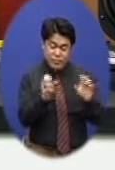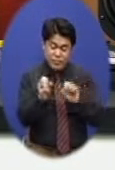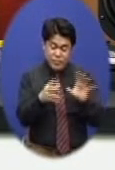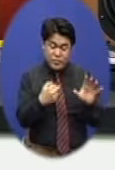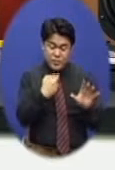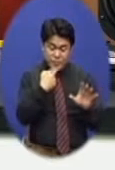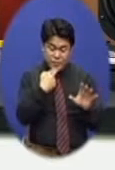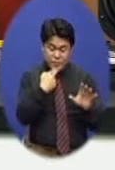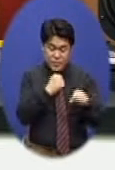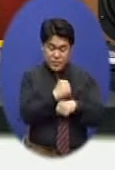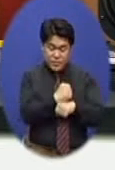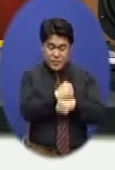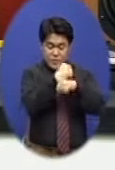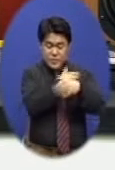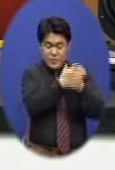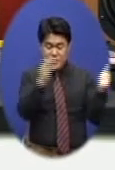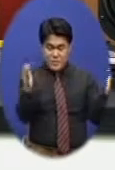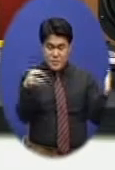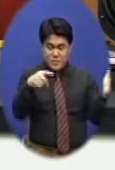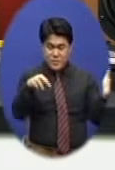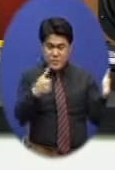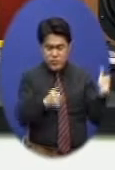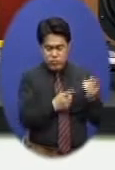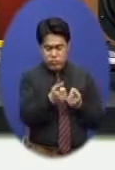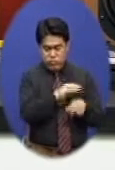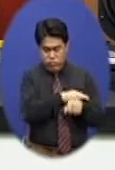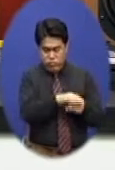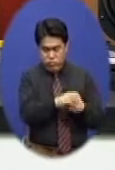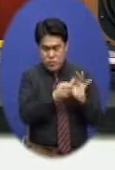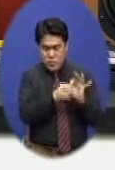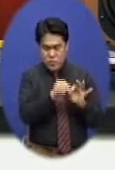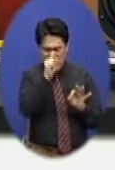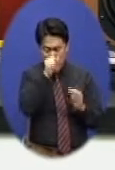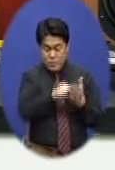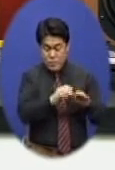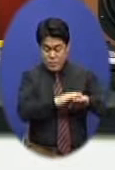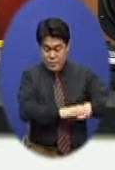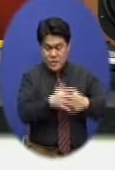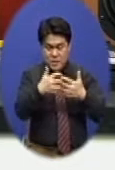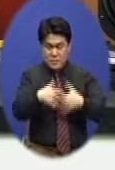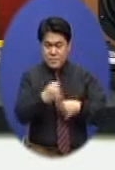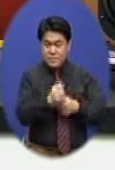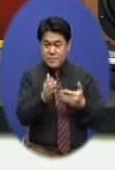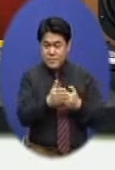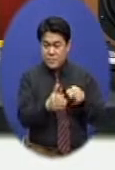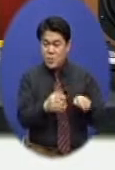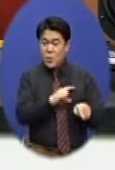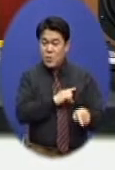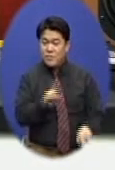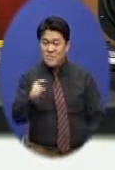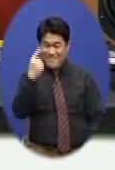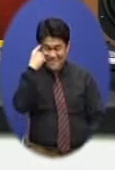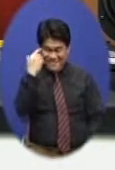내부를 높은 습도로 유지해 고품질 농산물을 생산할 수 있는 장치를 개발했습니다. 네. 이 장치는 무엇일까요? 자,